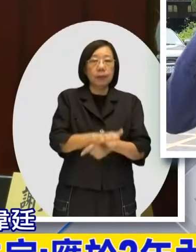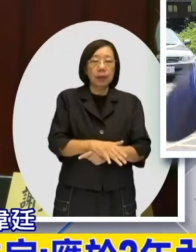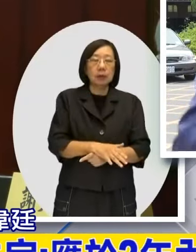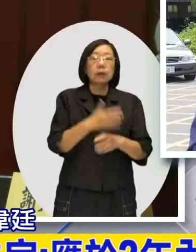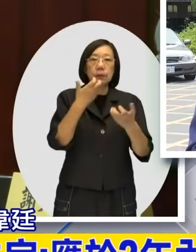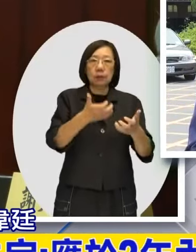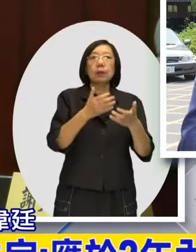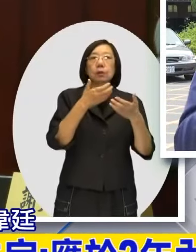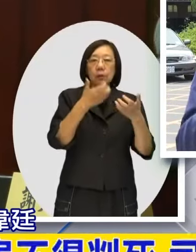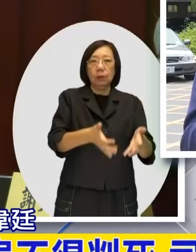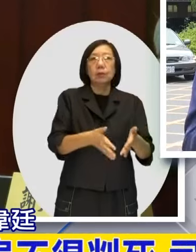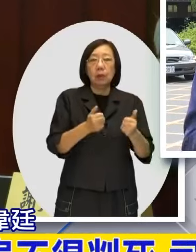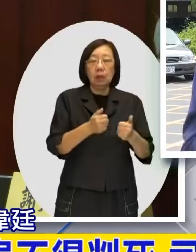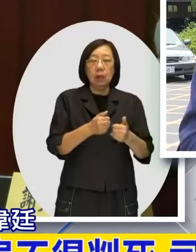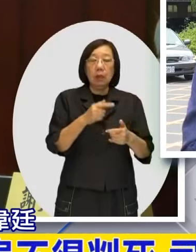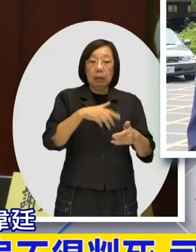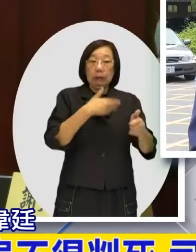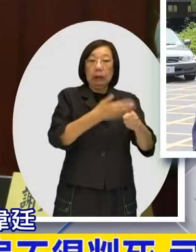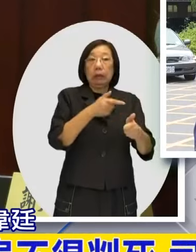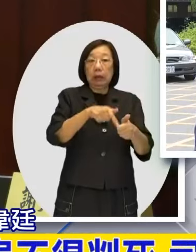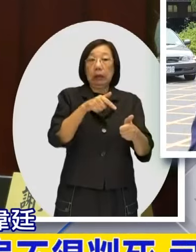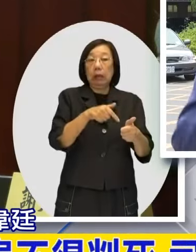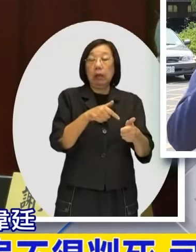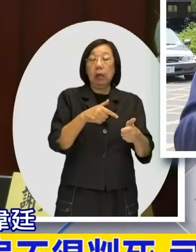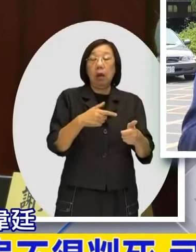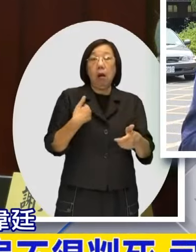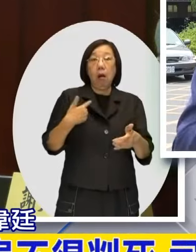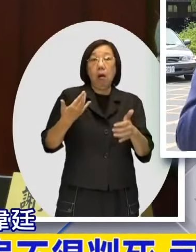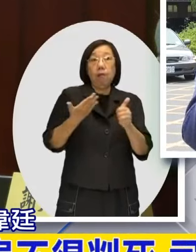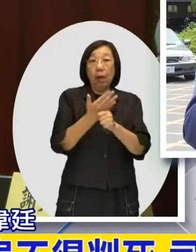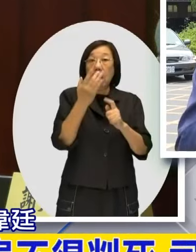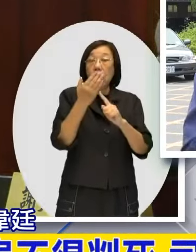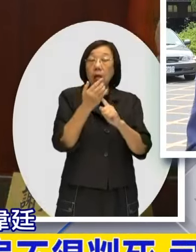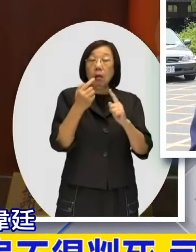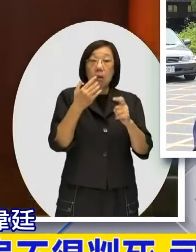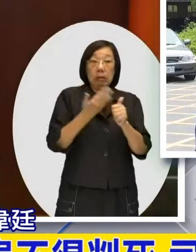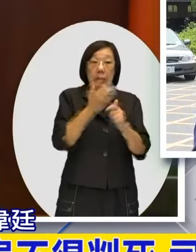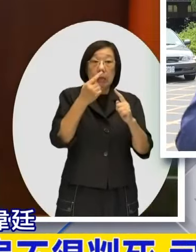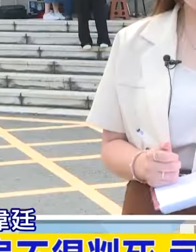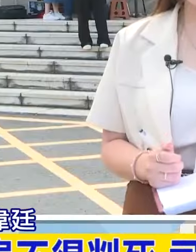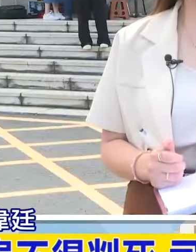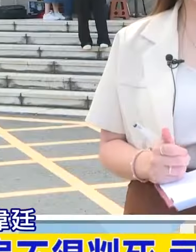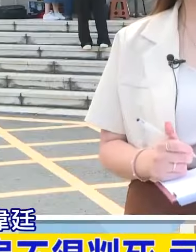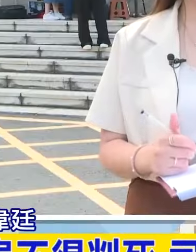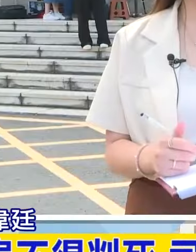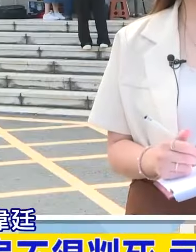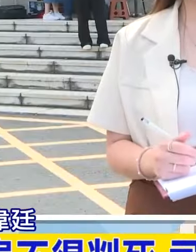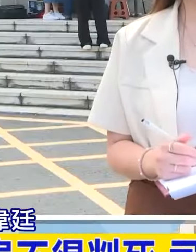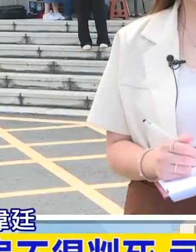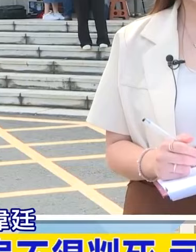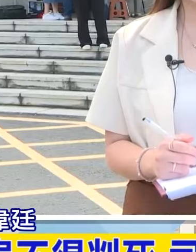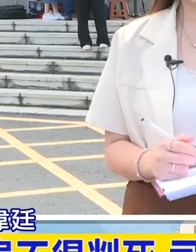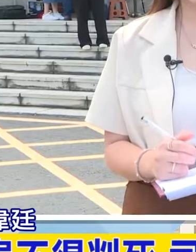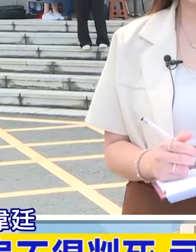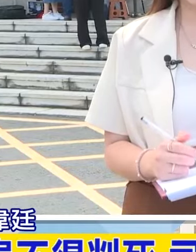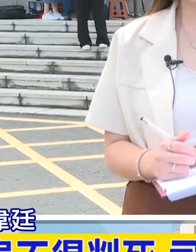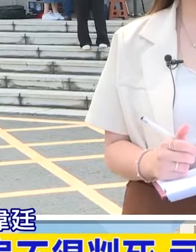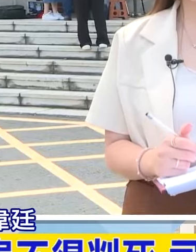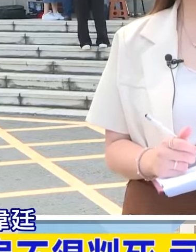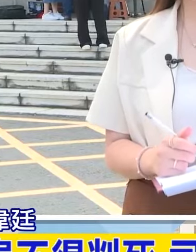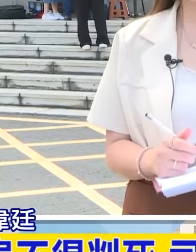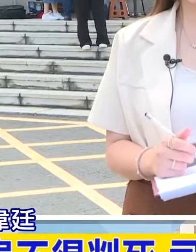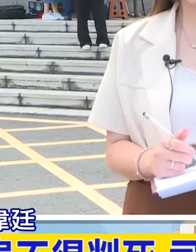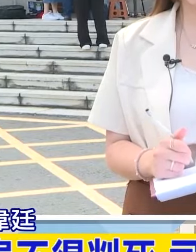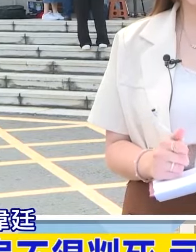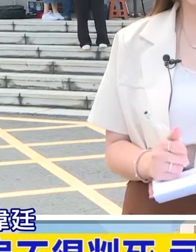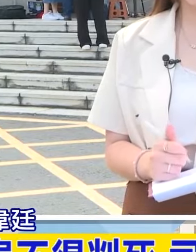这个意识能力的。可是在这个大法官的宣誓里面，认为说他只要涉及精神障碍，你其实就不能够把他判死了。所